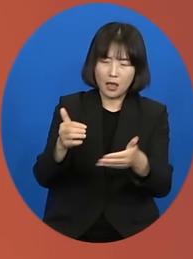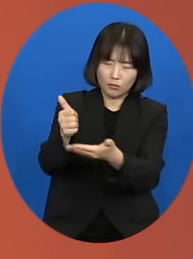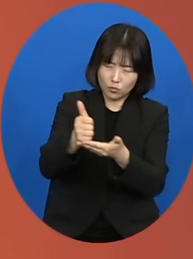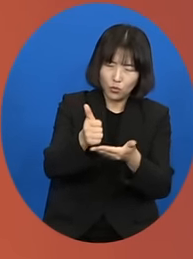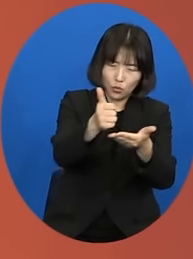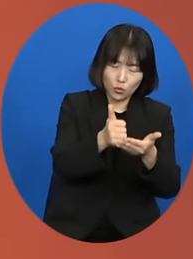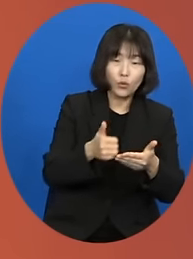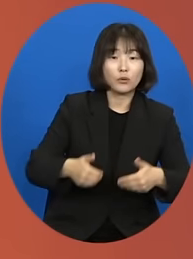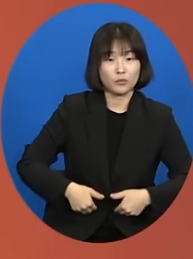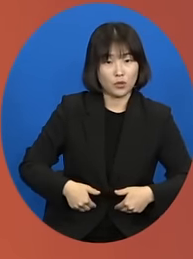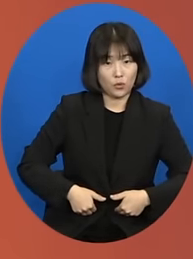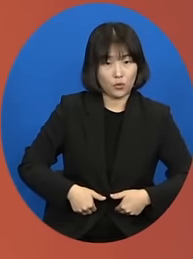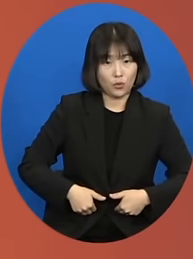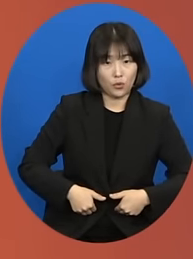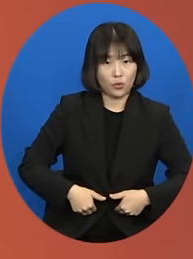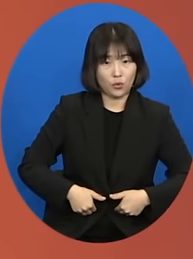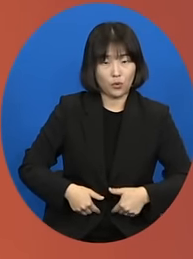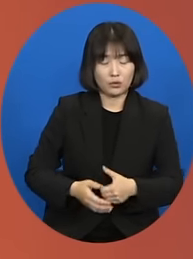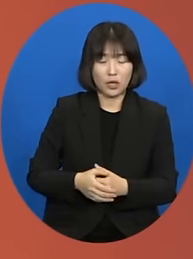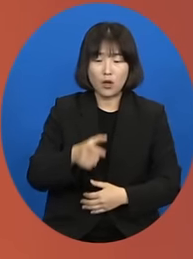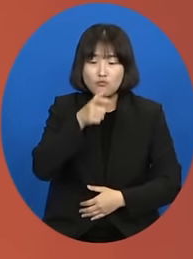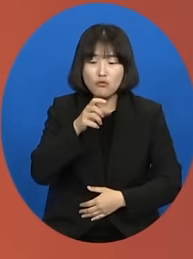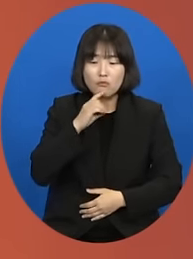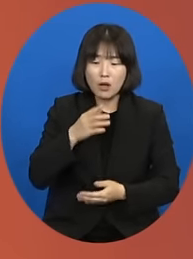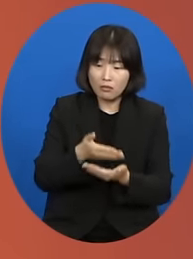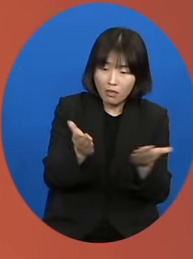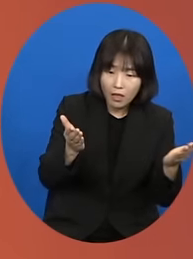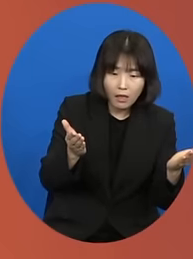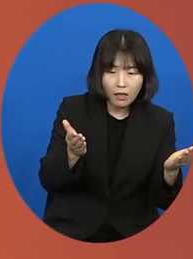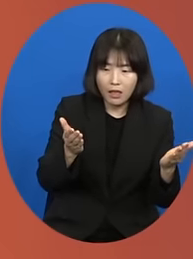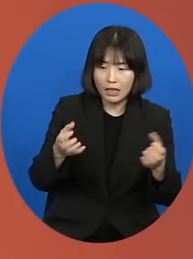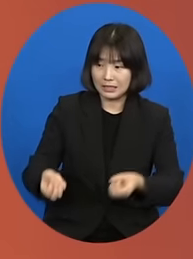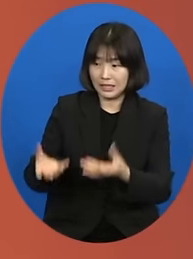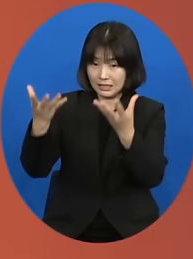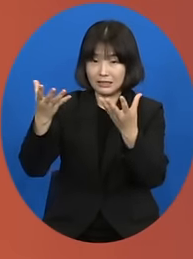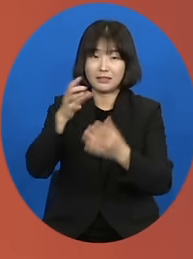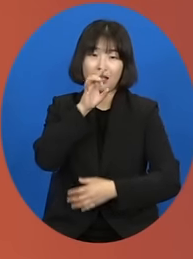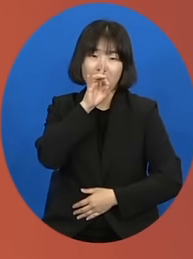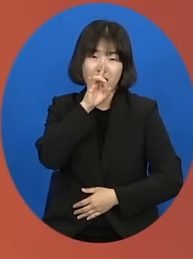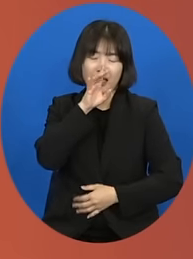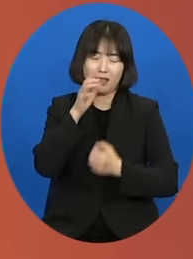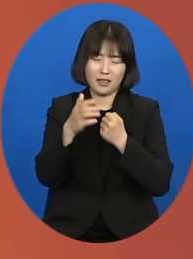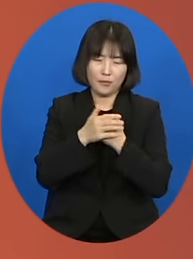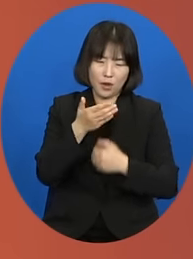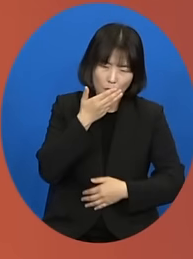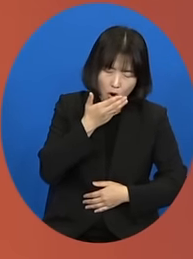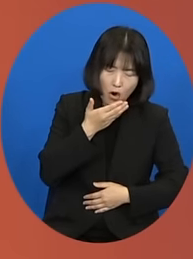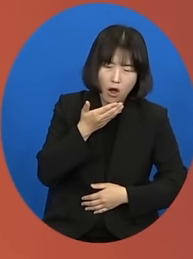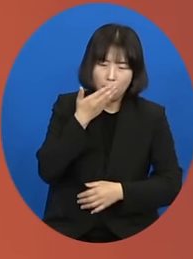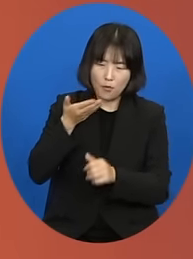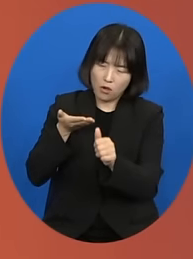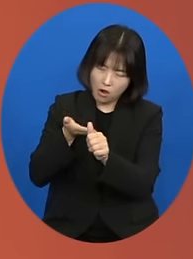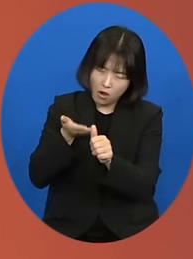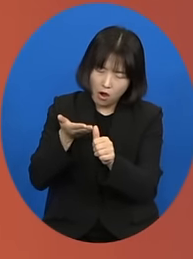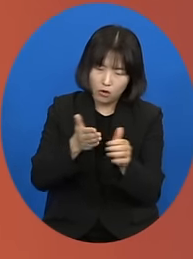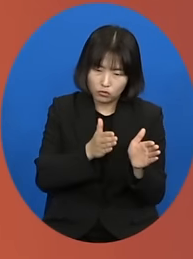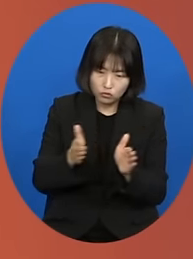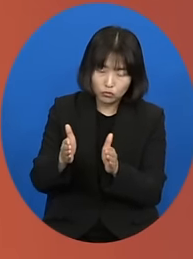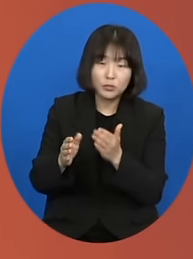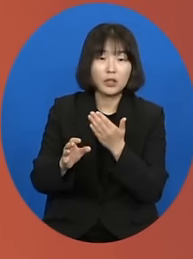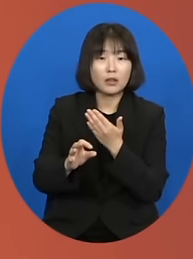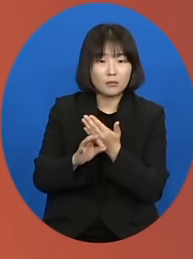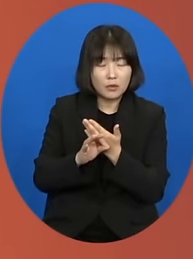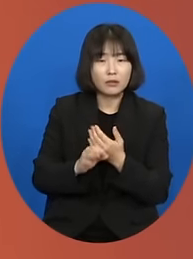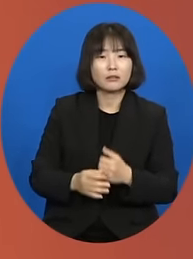많은 사람들 물 한 잔씩 주면서 잔치 벌일 수 없기 때문에 그들에게 먹일 것, 마실 것을 준비한다면 잃어버렸다 찾은